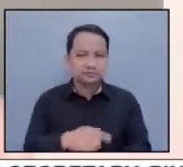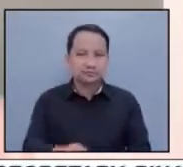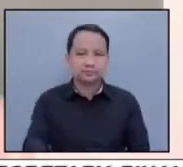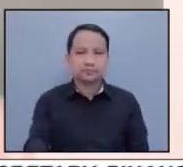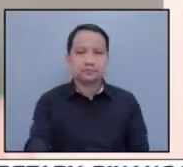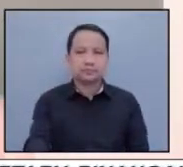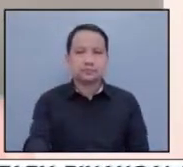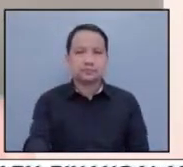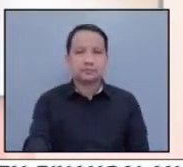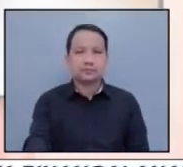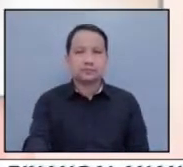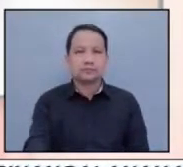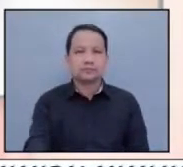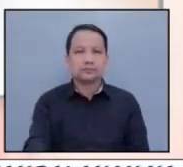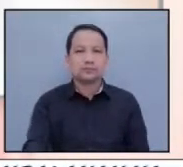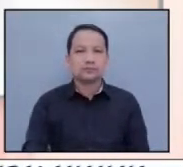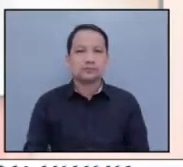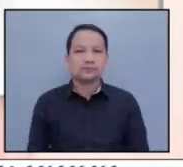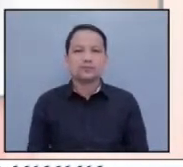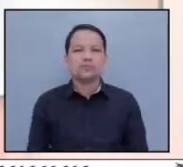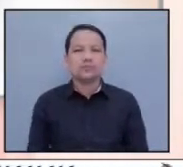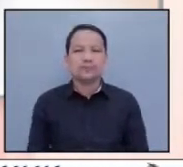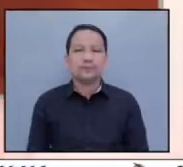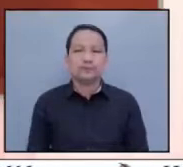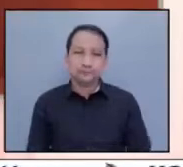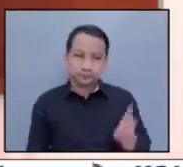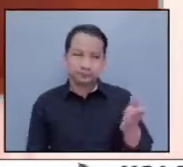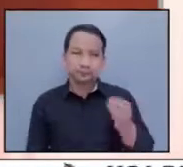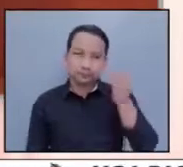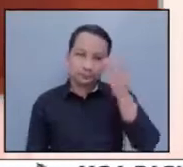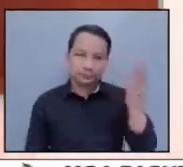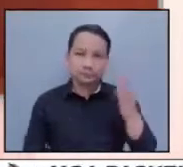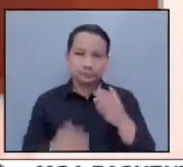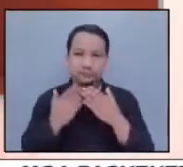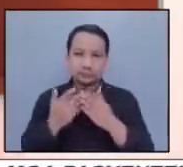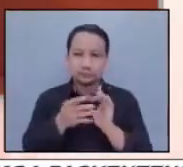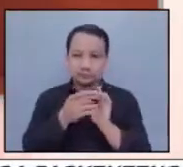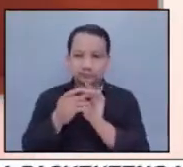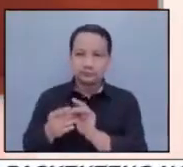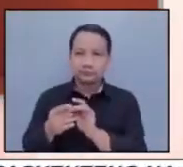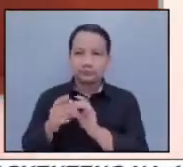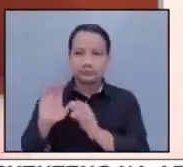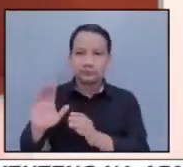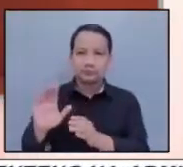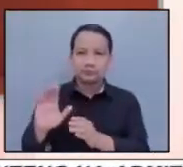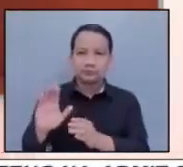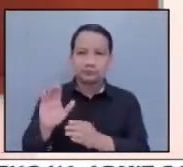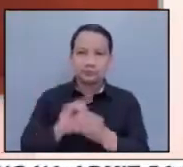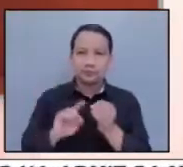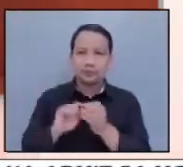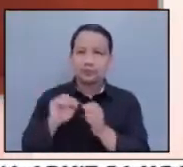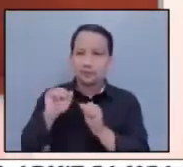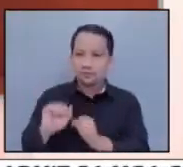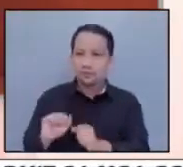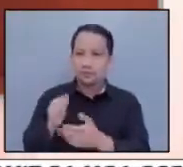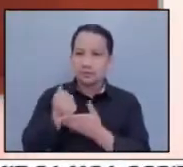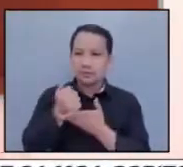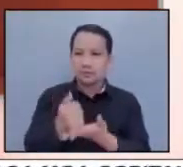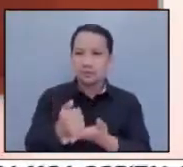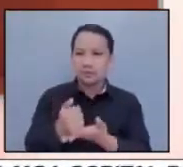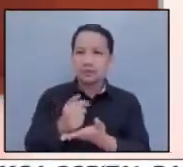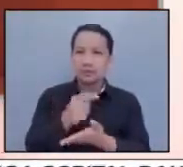Okay, sige. Maraming salamat. Julin, makikipag-coordinate kami sa inyo. Siyempre, lalapit tayo sa